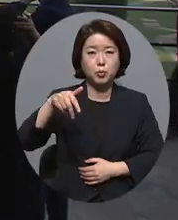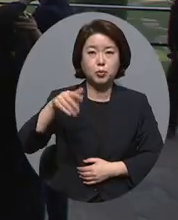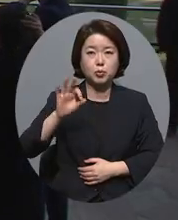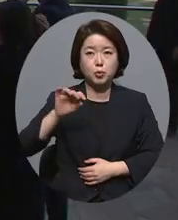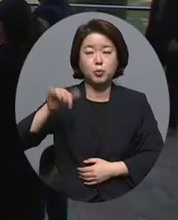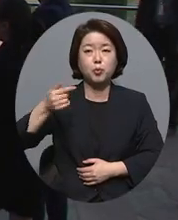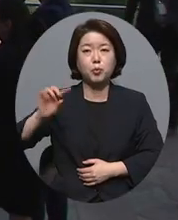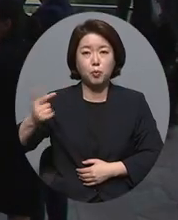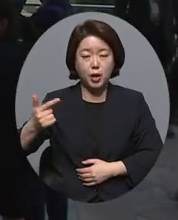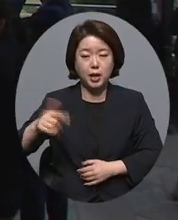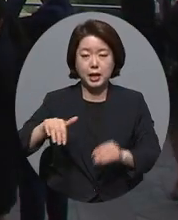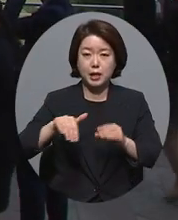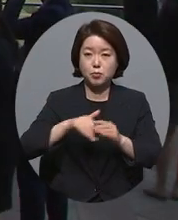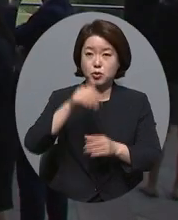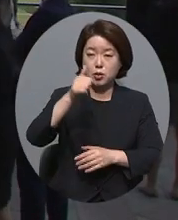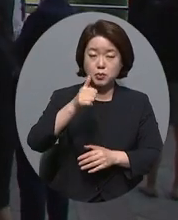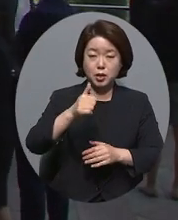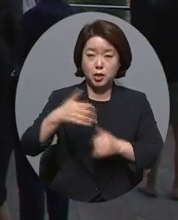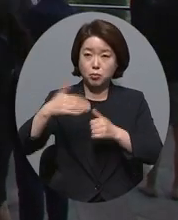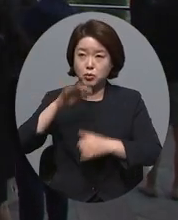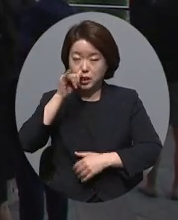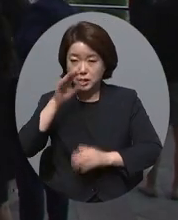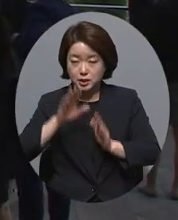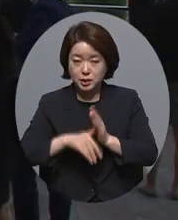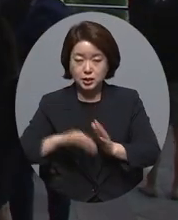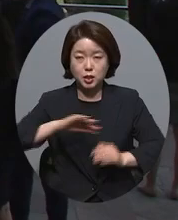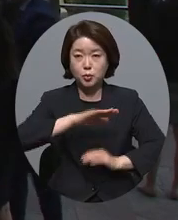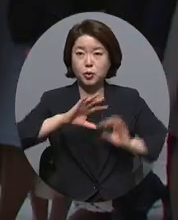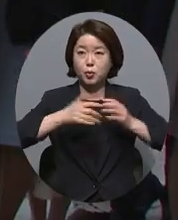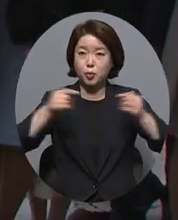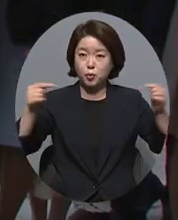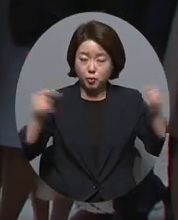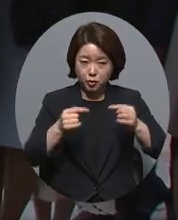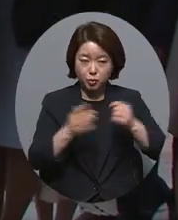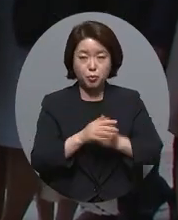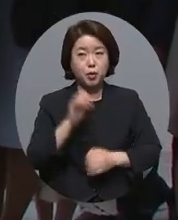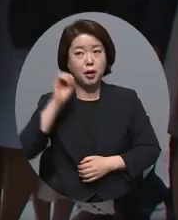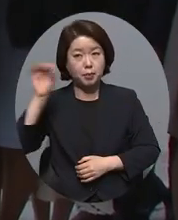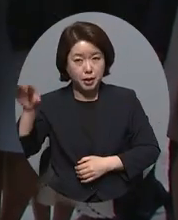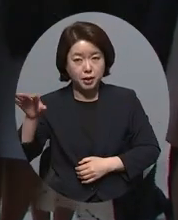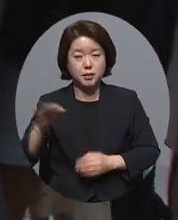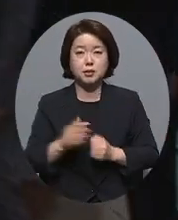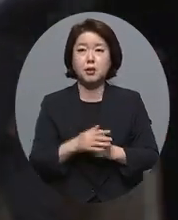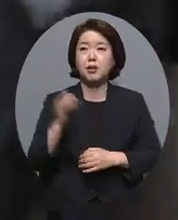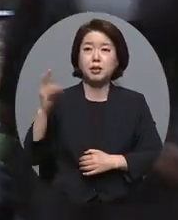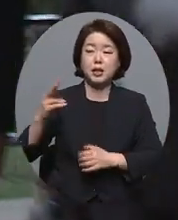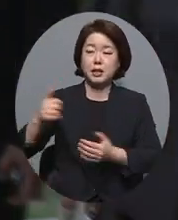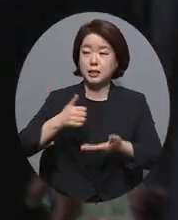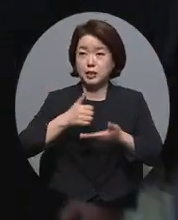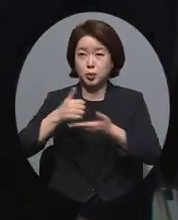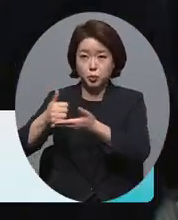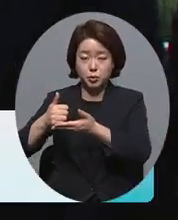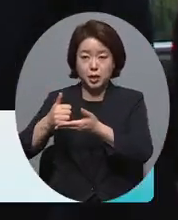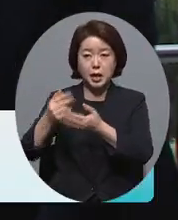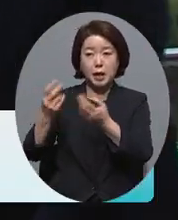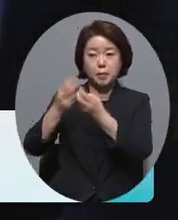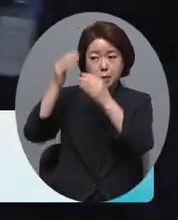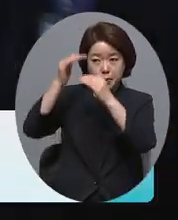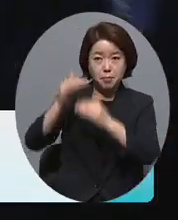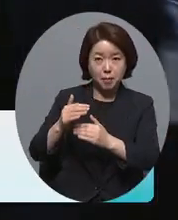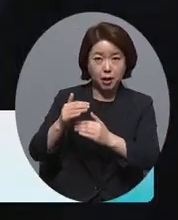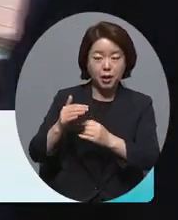장관에게 요청이 왔을 때 우리 외교부가 얘기를 해서 다시 초대를 하는 형식을 취해서